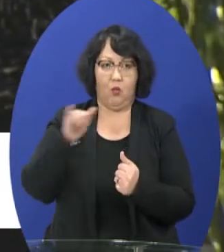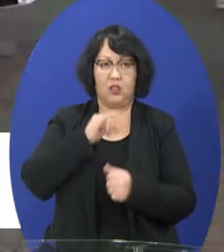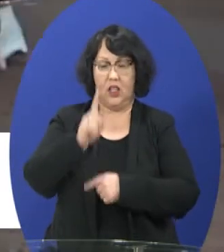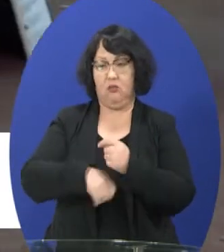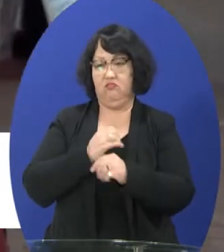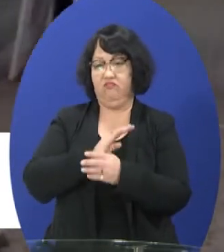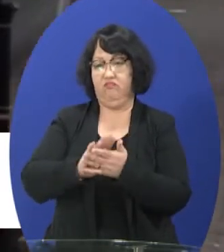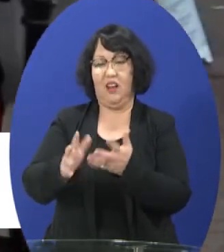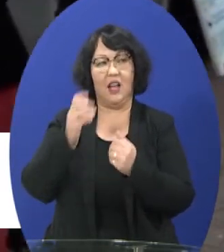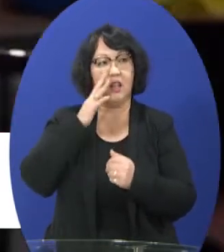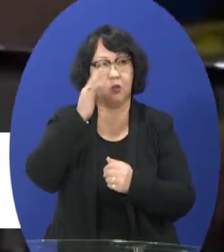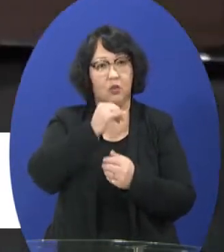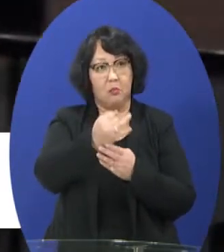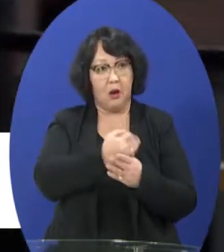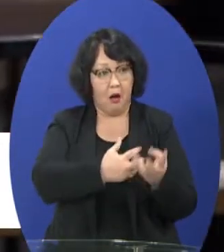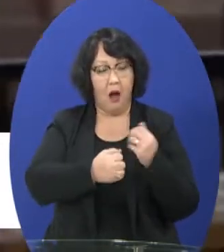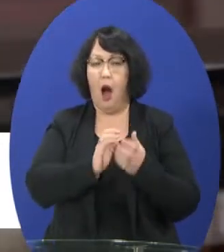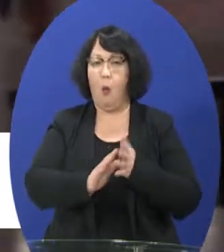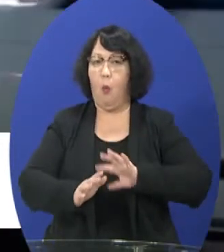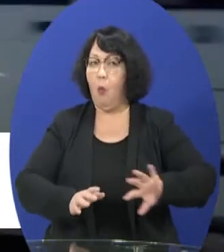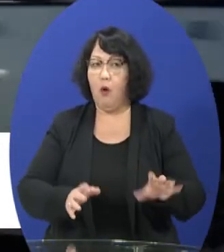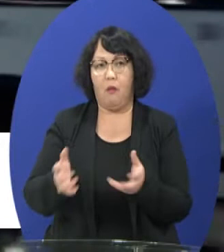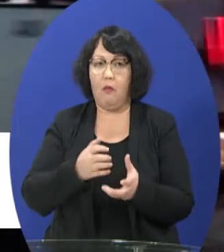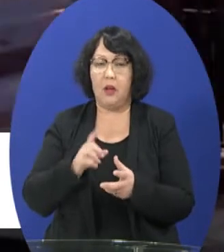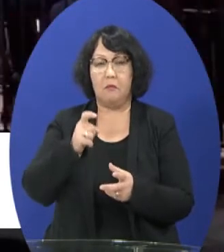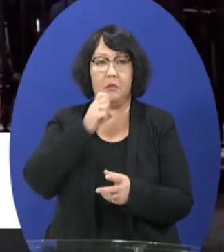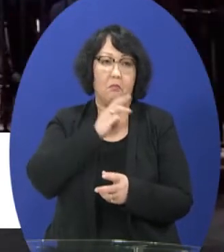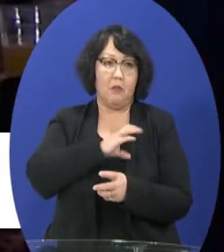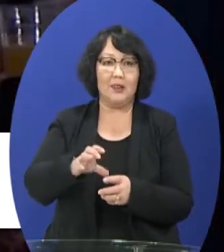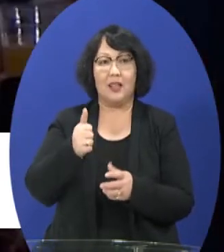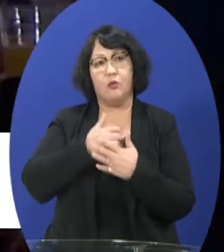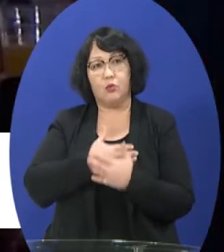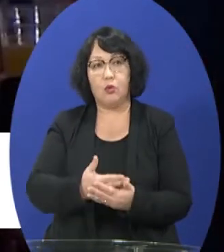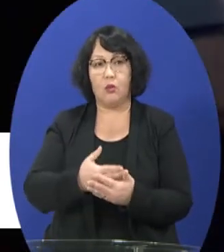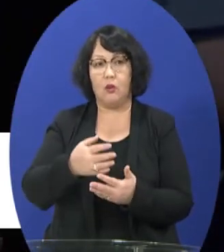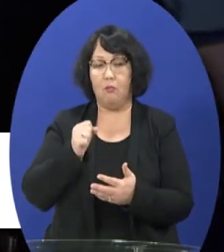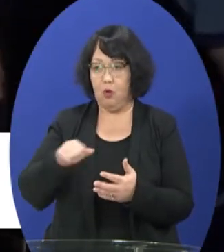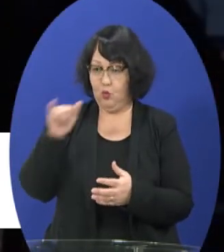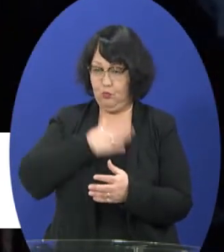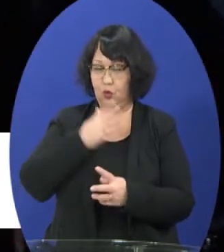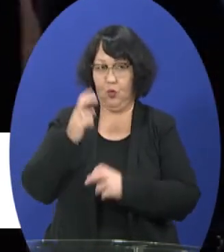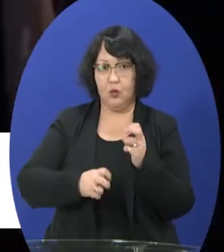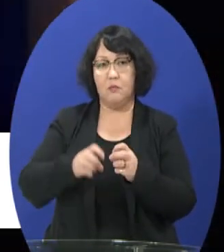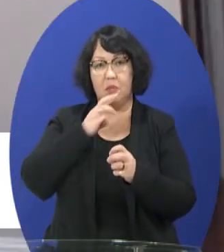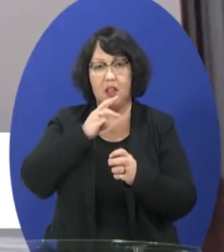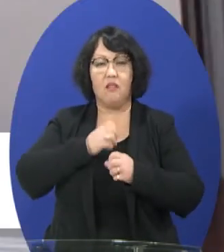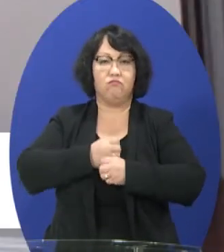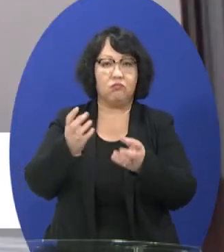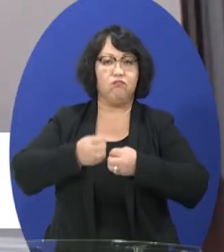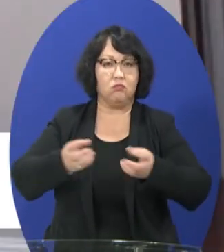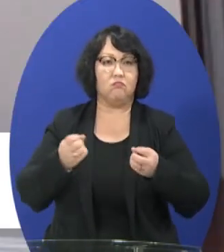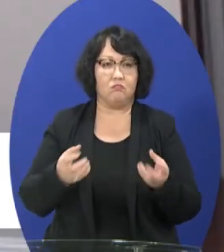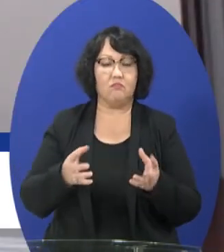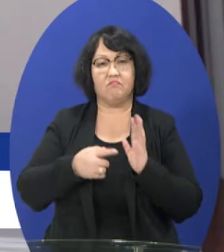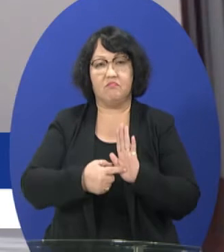хэлж байлаа. Хэвлэл мэдээллийн байгууллагууд ч сайн дураараа дотоодын үйлдвэрлэгчдэд сурталчлах олон нийтэд мэдээлэх ажлуудыг явуулж байгаа юм байна. Иргэн